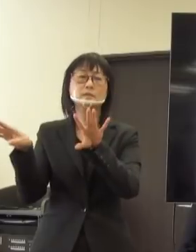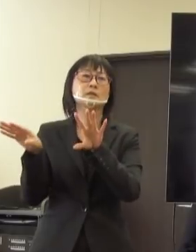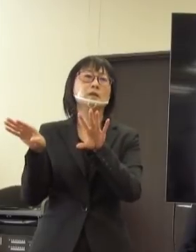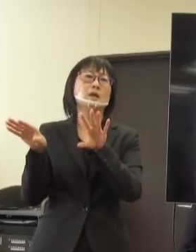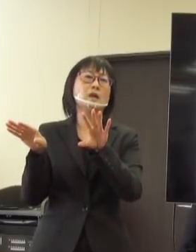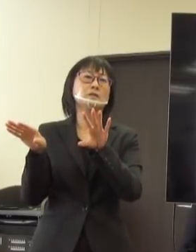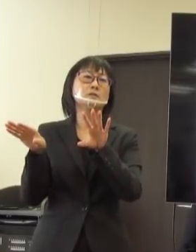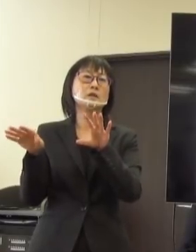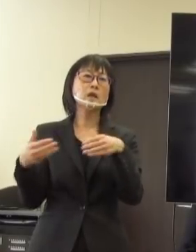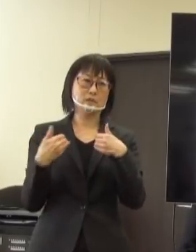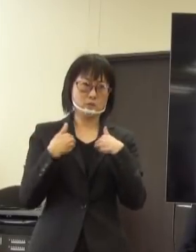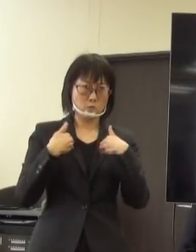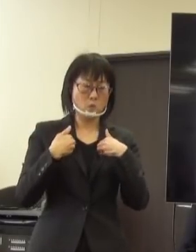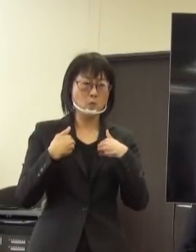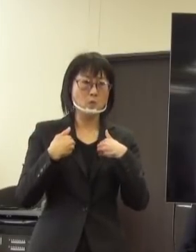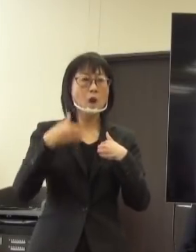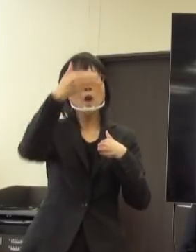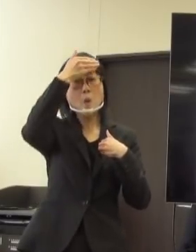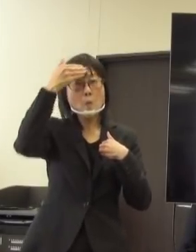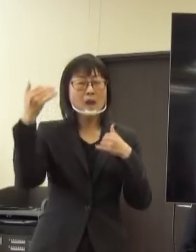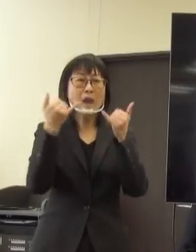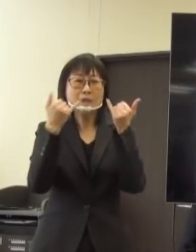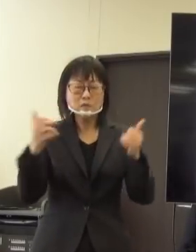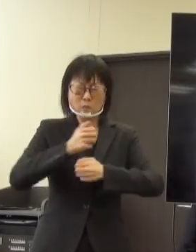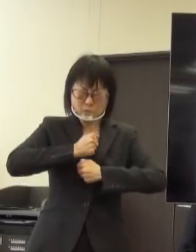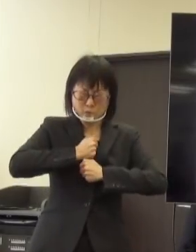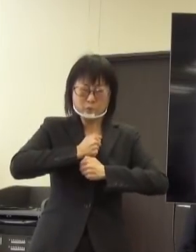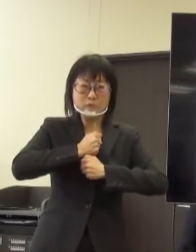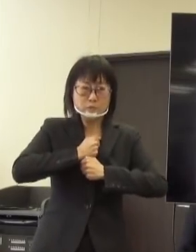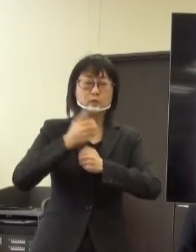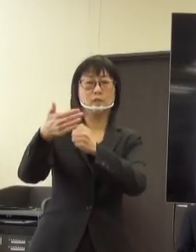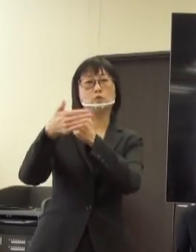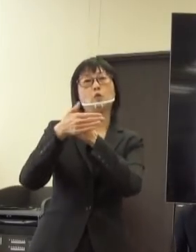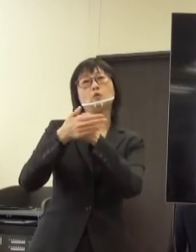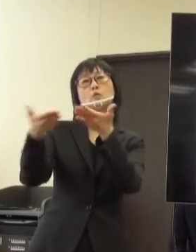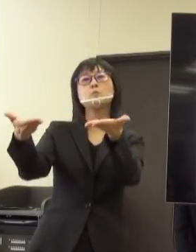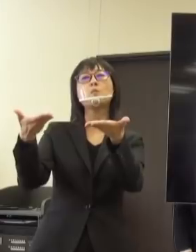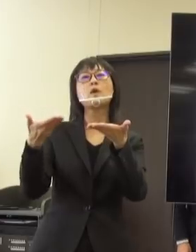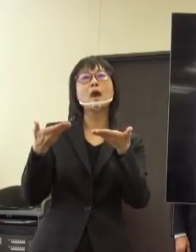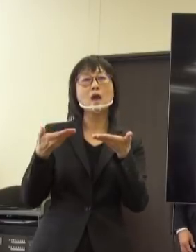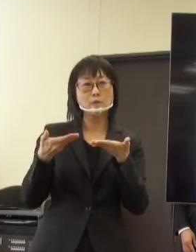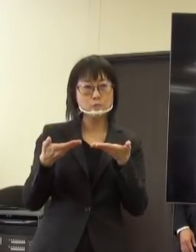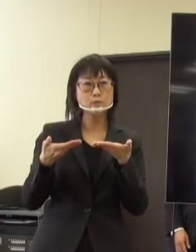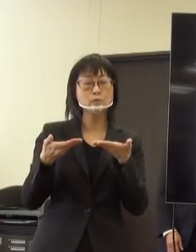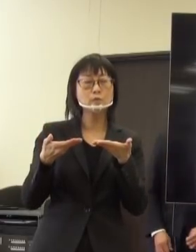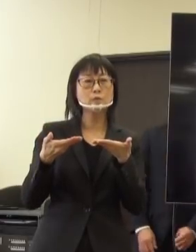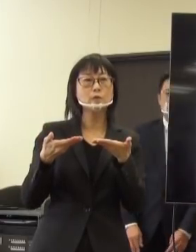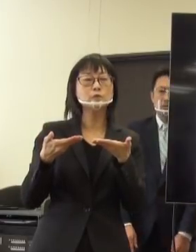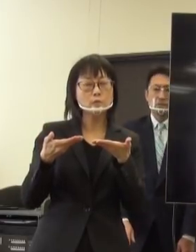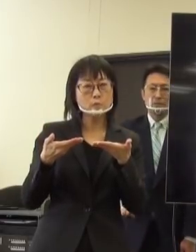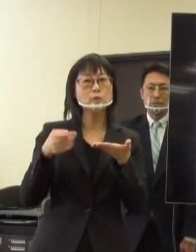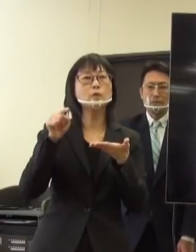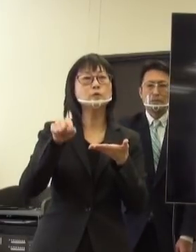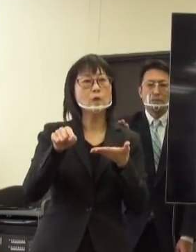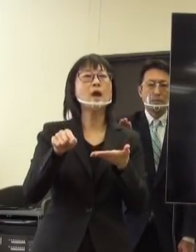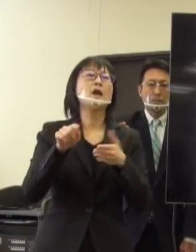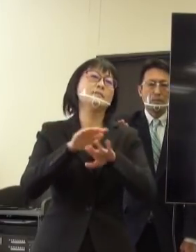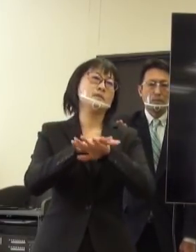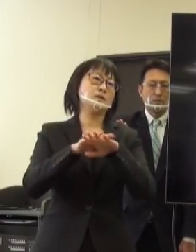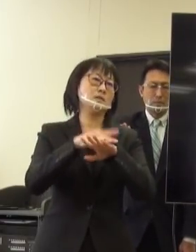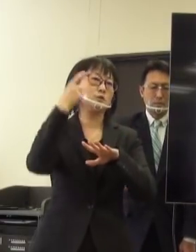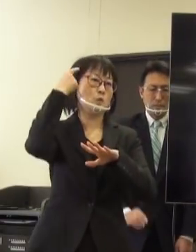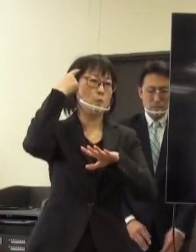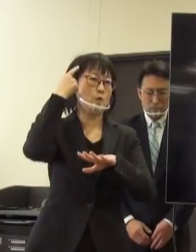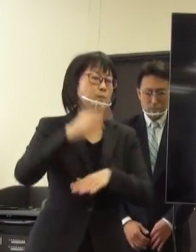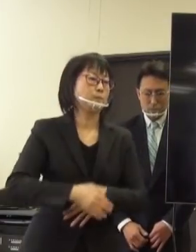協力を得るということが大切ではないかというふうに思っております。最後になり